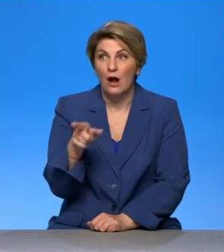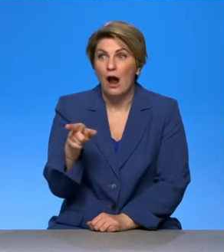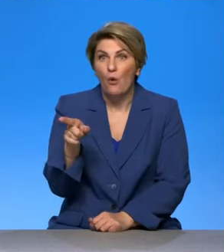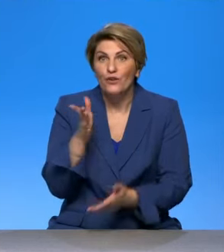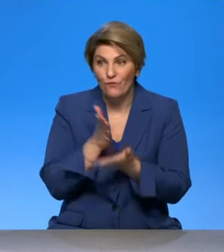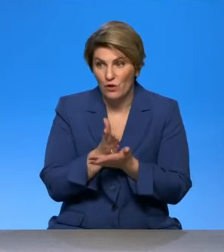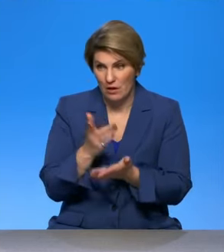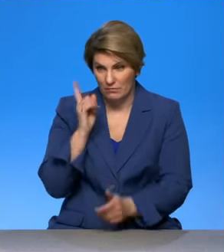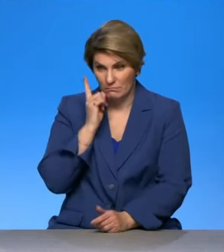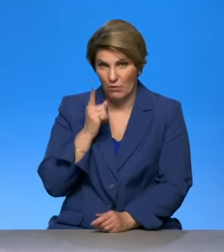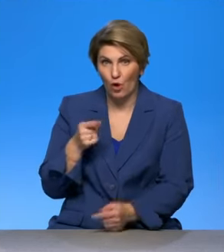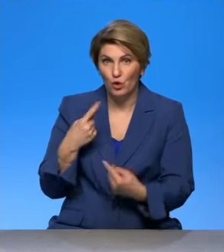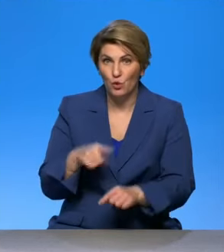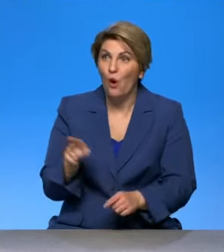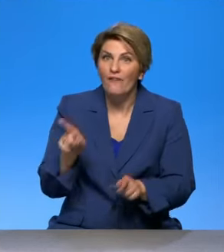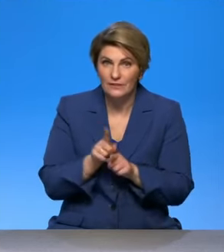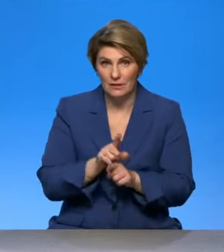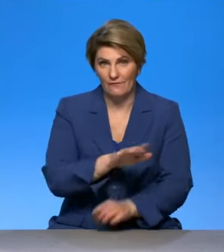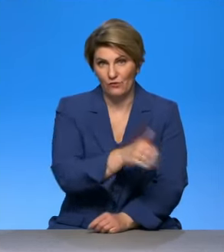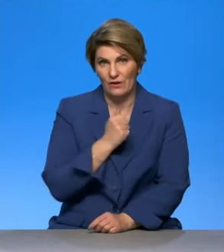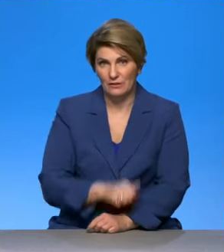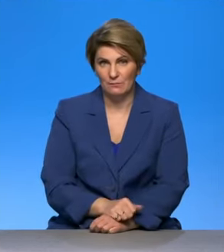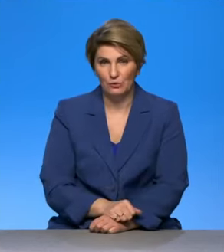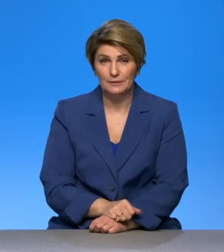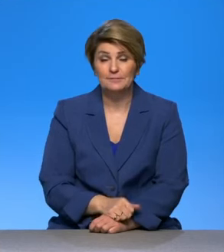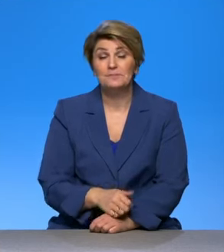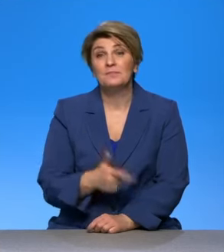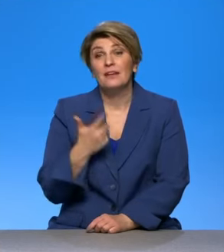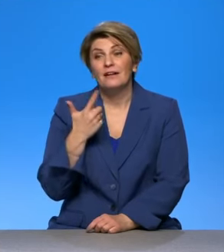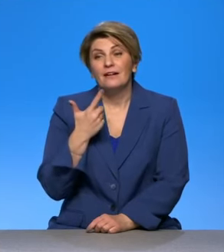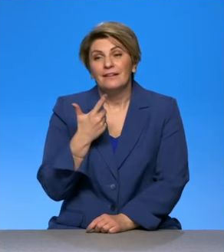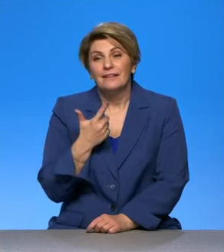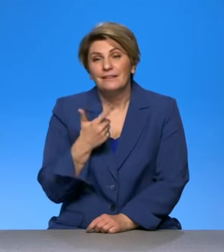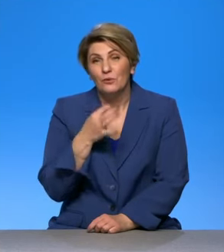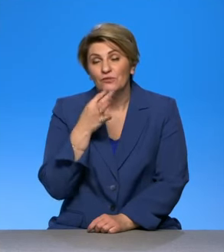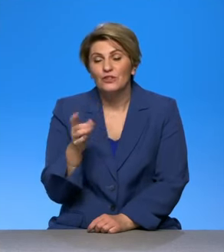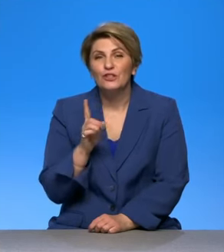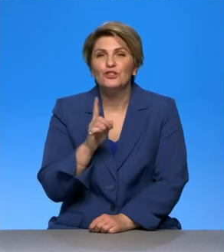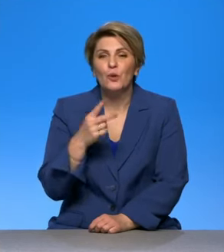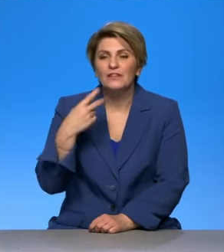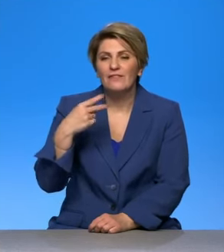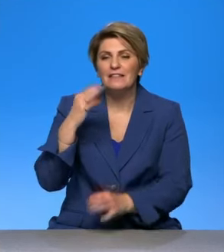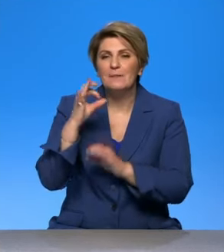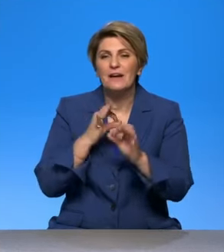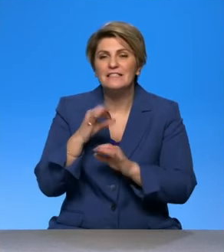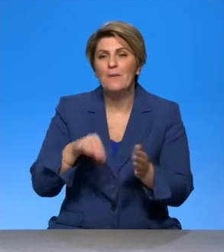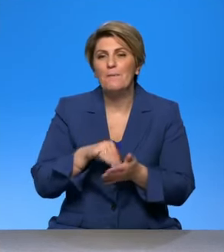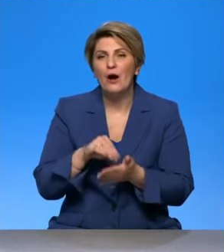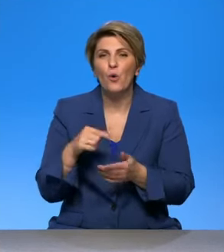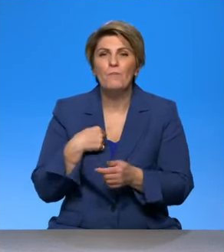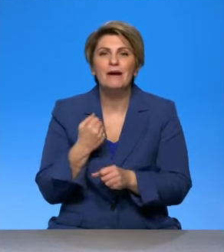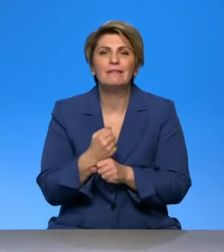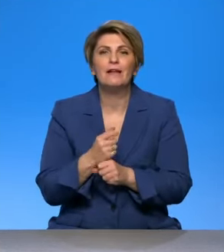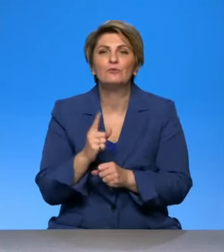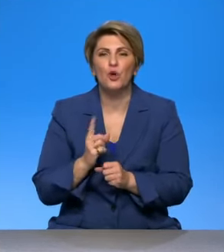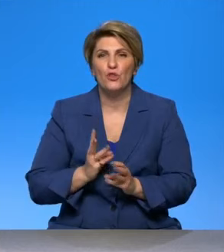знаете, вообще мы где-то 20% своих покупок делаем на эмоциях. Кто бы мне что ни говорил, мне очень часто